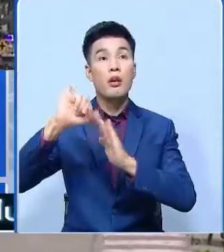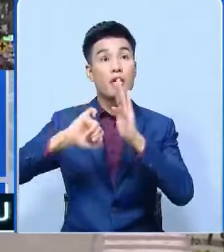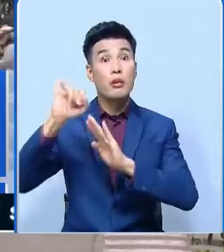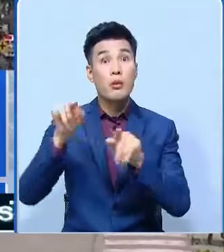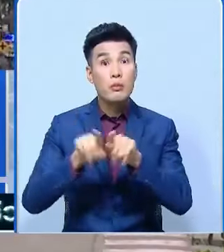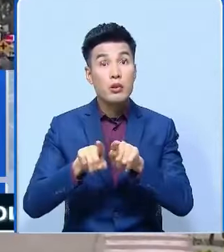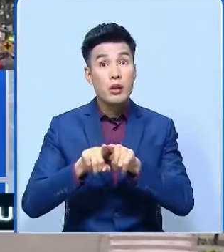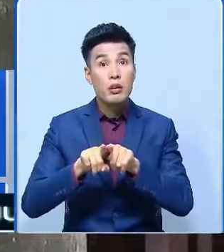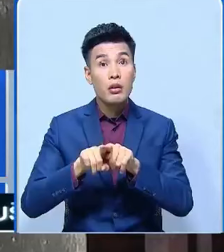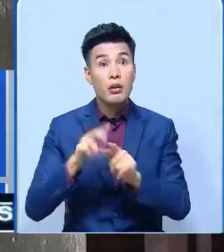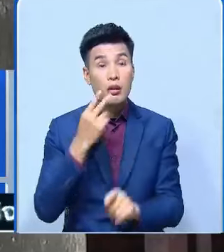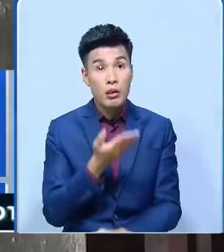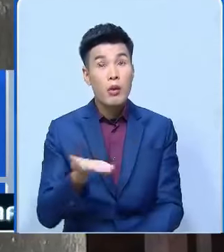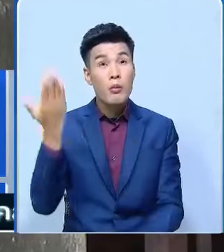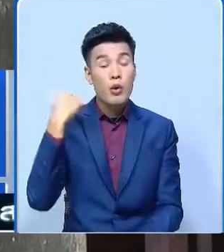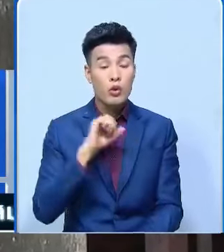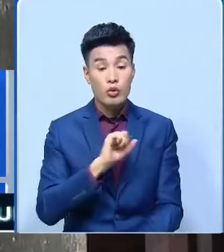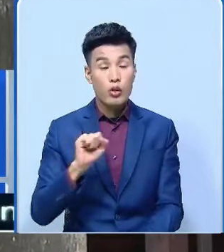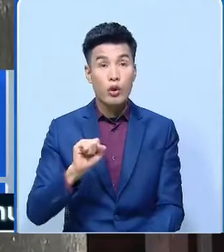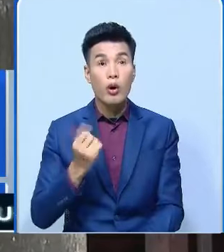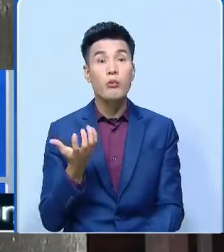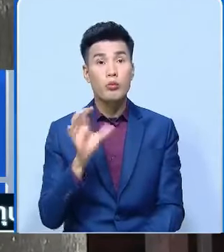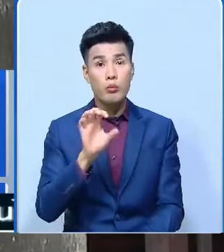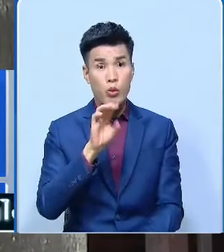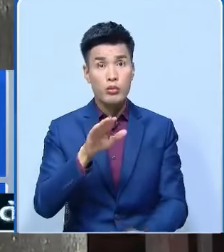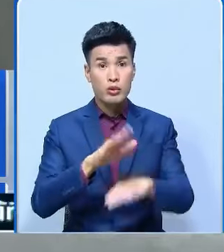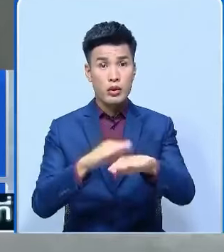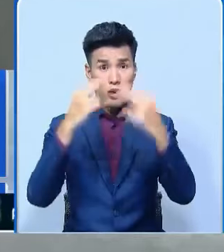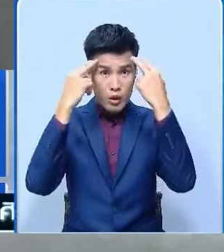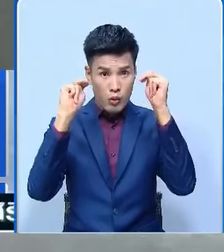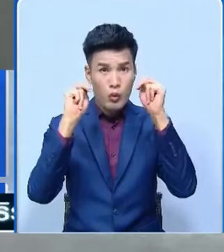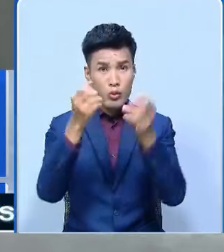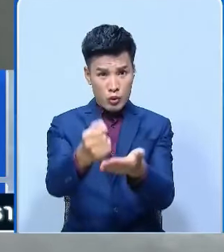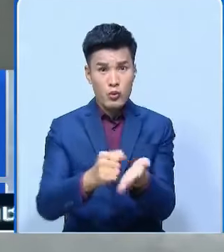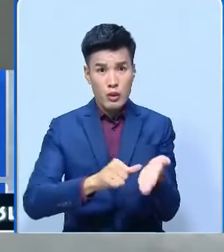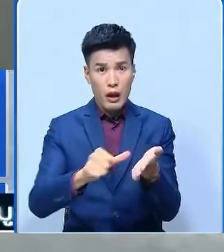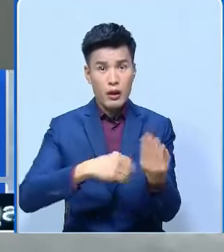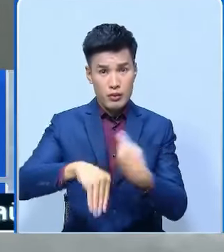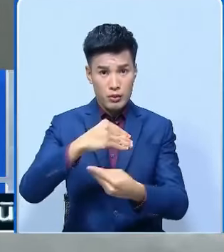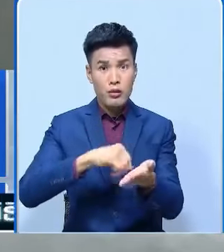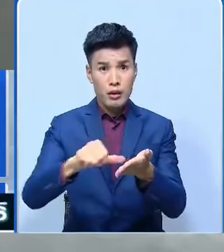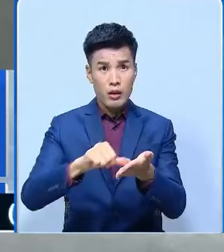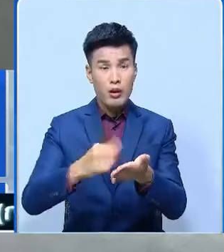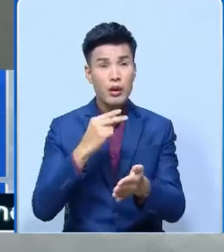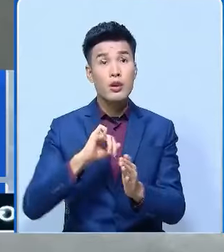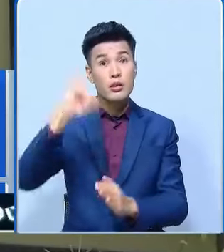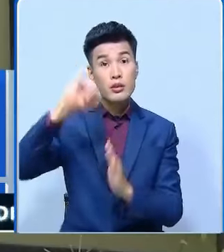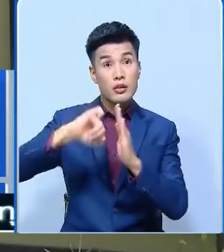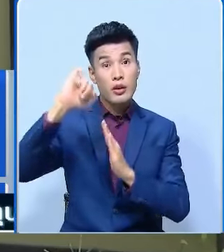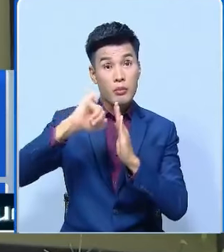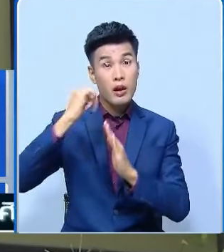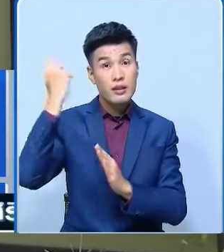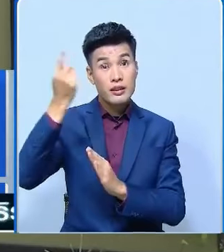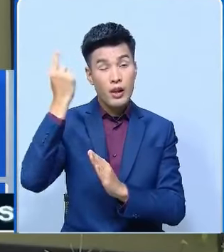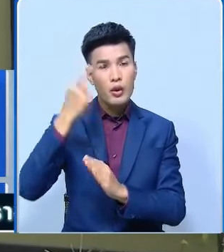บอกอดีตส.ส.เขาโพสต์ให้การบ้านนายกรัฐมนตรีคนใหม่บอกว่าแก้ไขปัญหาเศรษฐกิจหน่อยเหมือนเวลาไปเชียงใหม่อ่ะสมมติพอไปฮิต